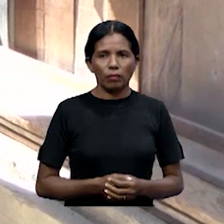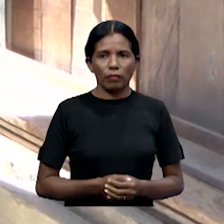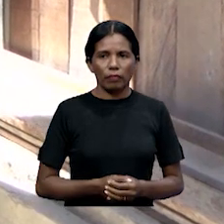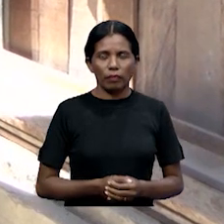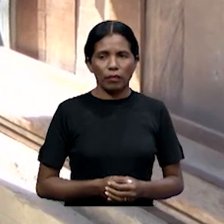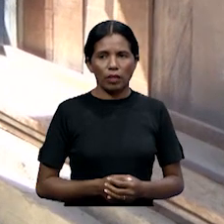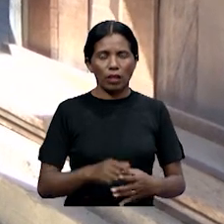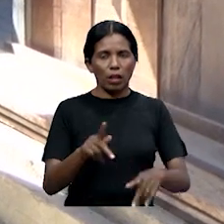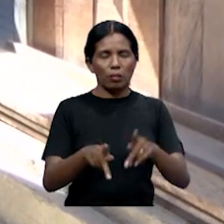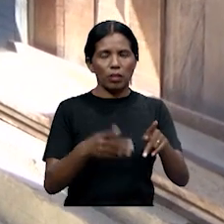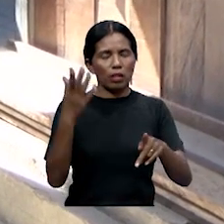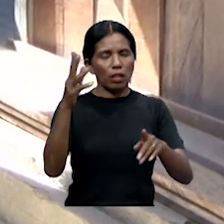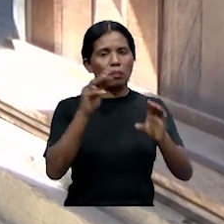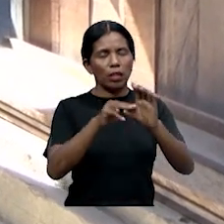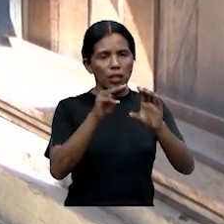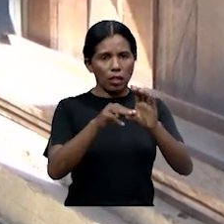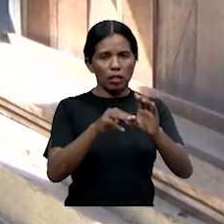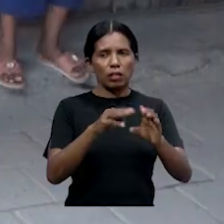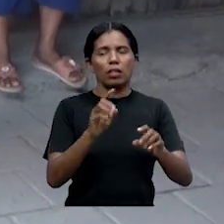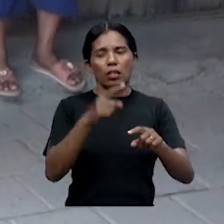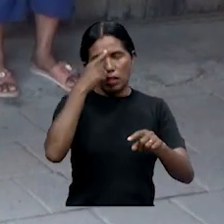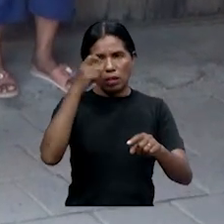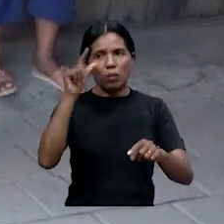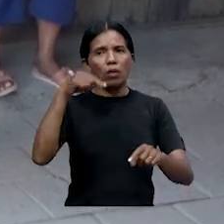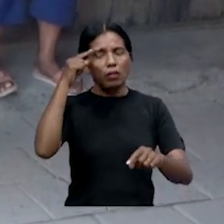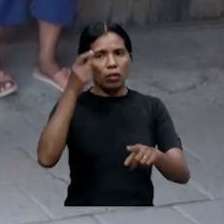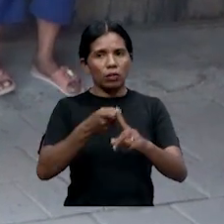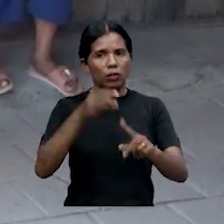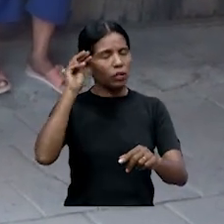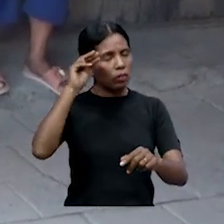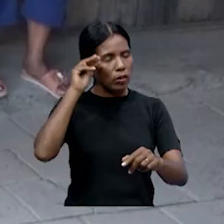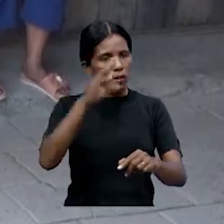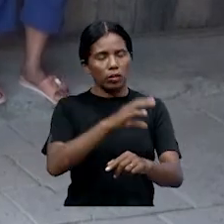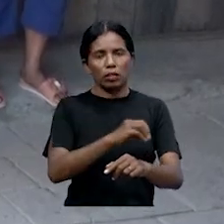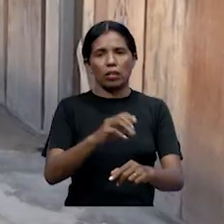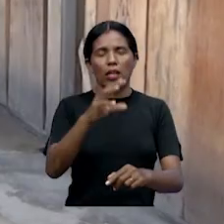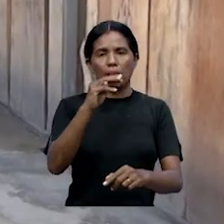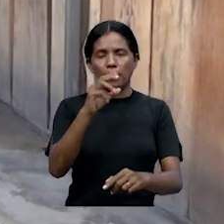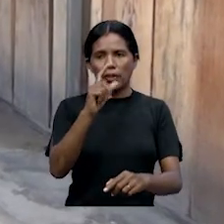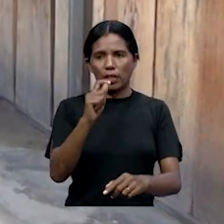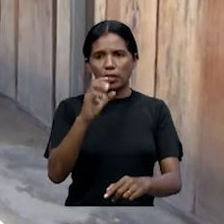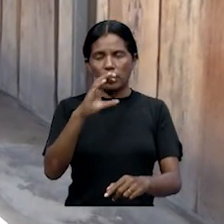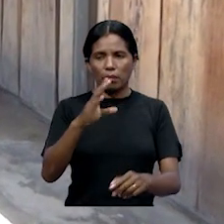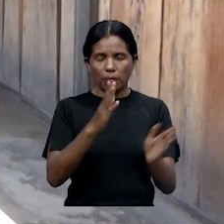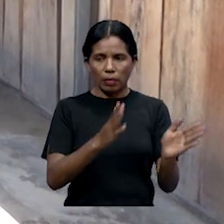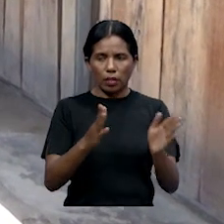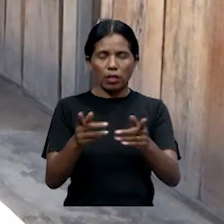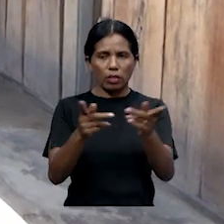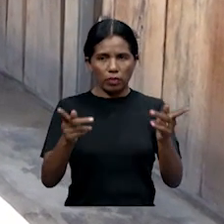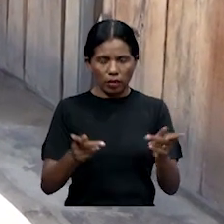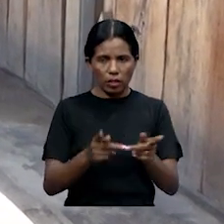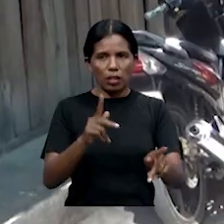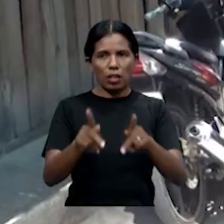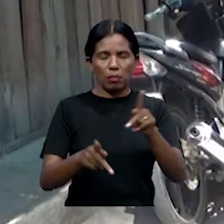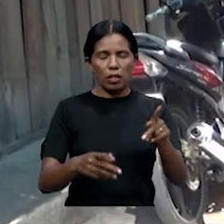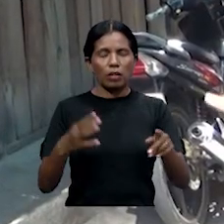Negociante Sire e mercado Laran hato lamenta são ne, tambo governo e o Ministério Comércio no Indústria, durante ne, prepara o nafatin ba negociante